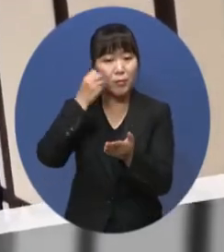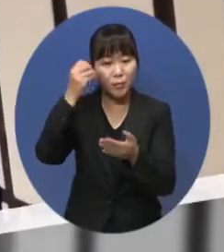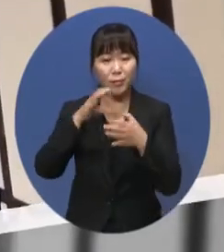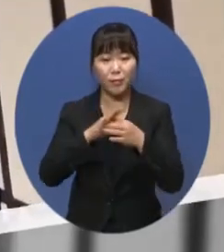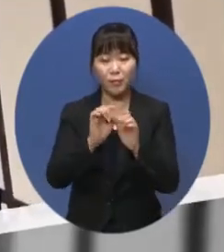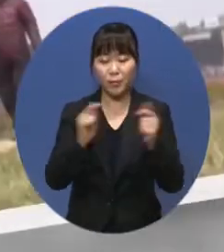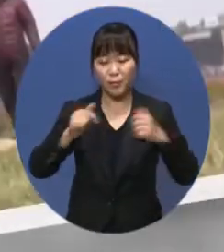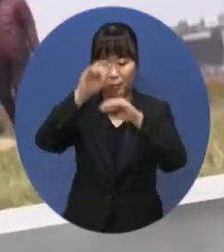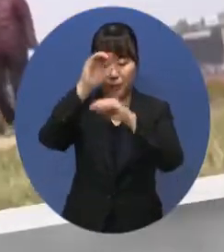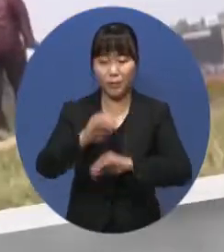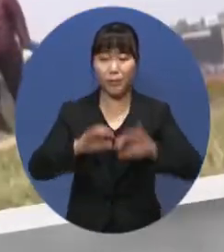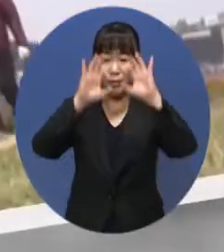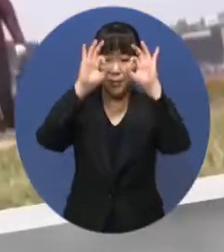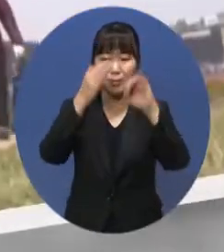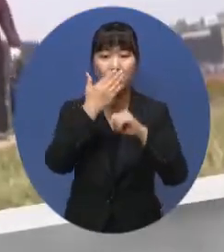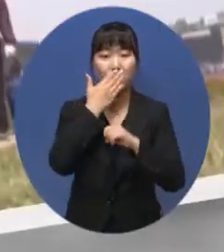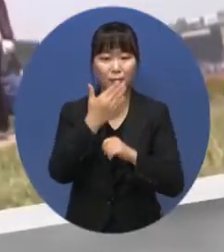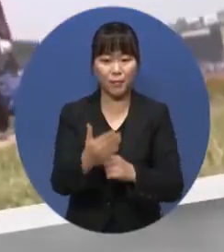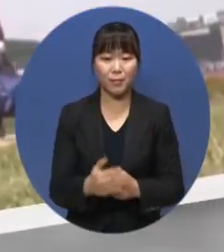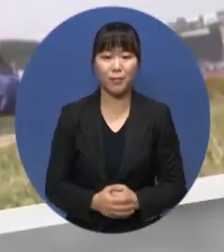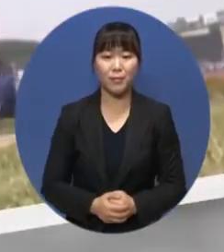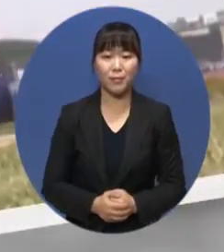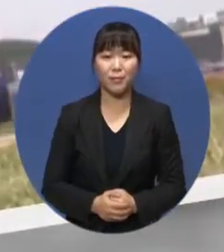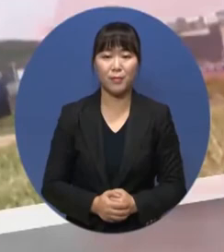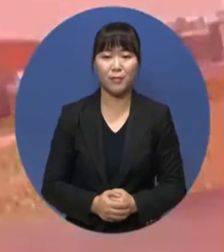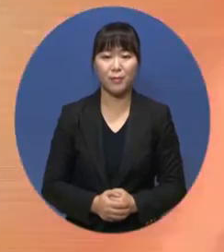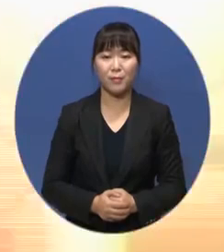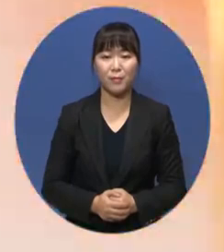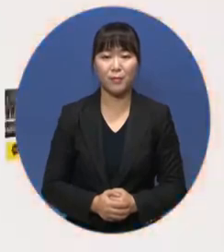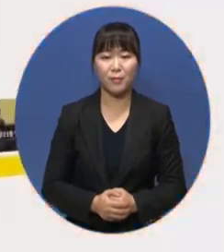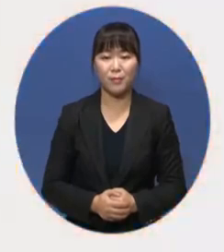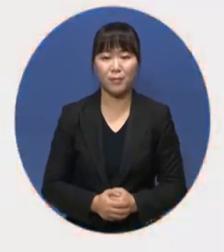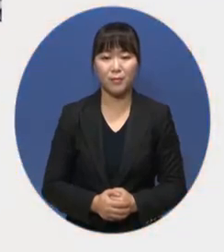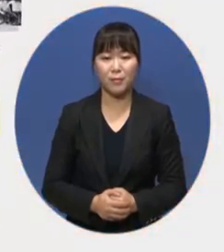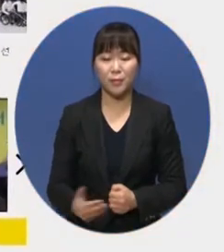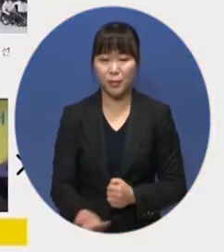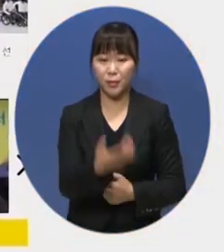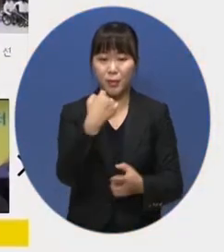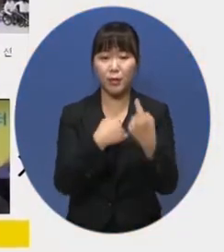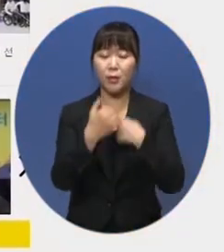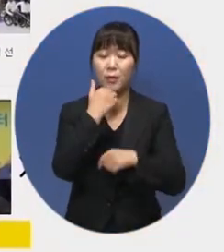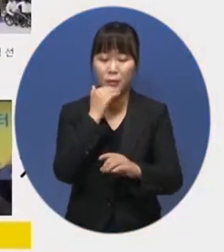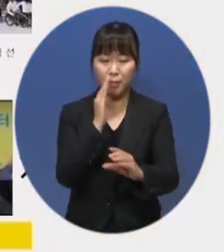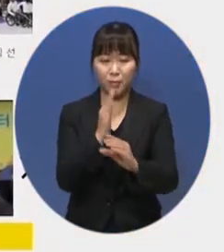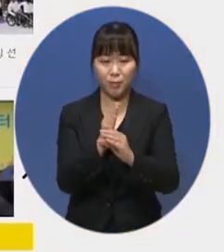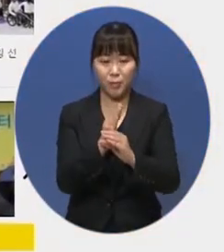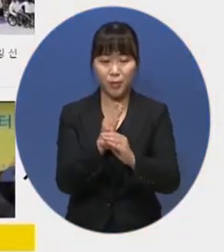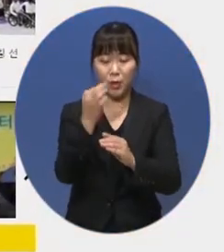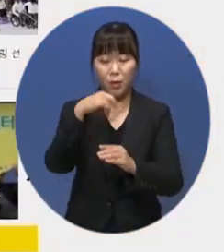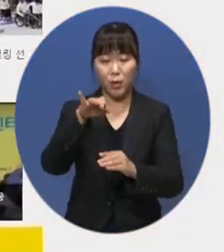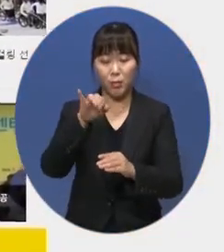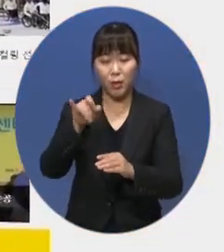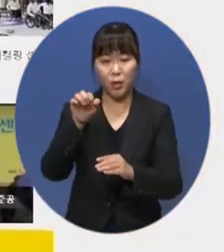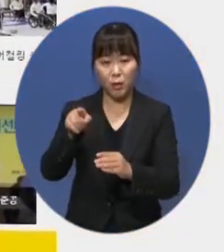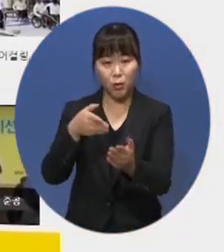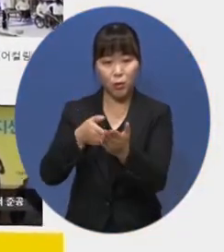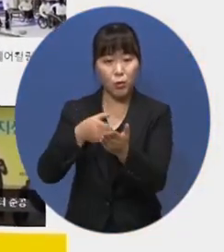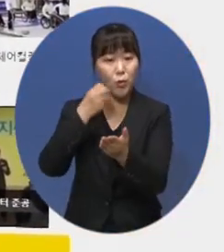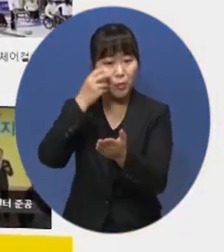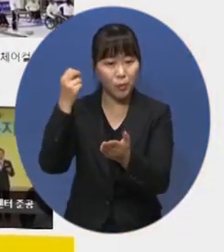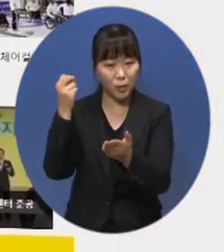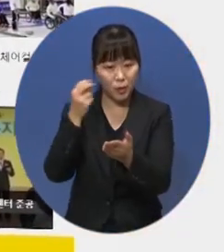홈페이지를 통해 보다 다양한 소식을 접할 수 있습니다 시청자 여러분의 제보를 기다립니다 웰 페어 뉴스